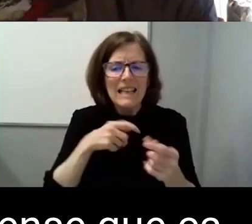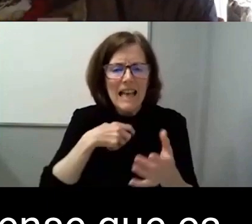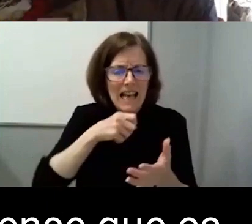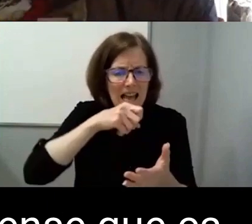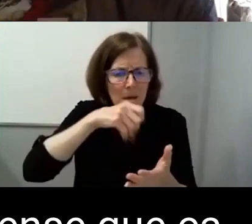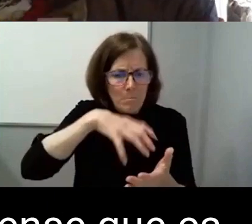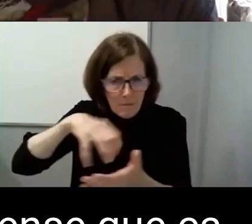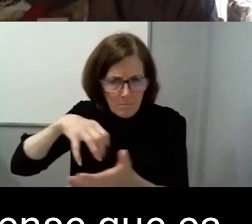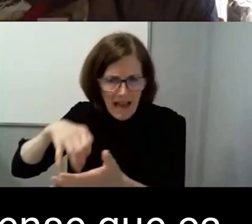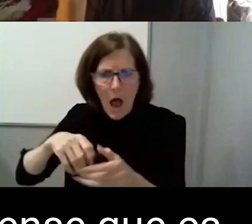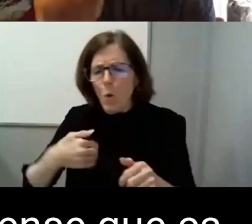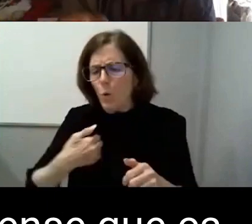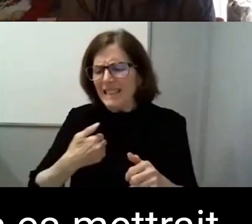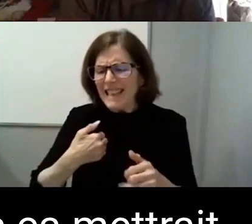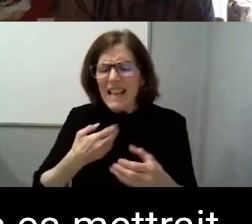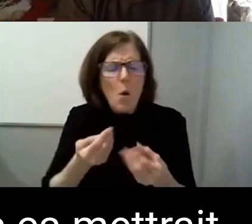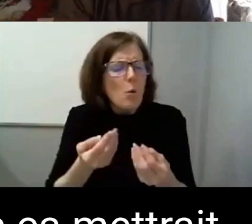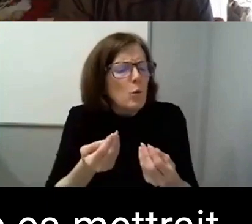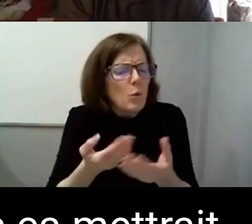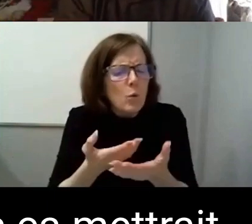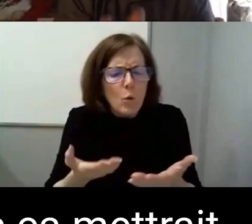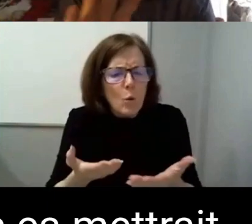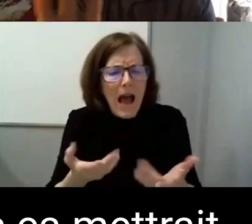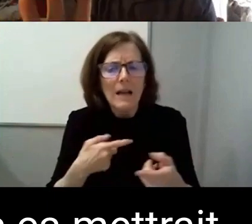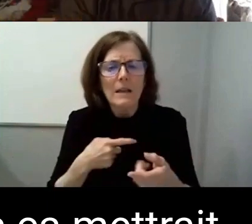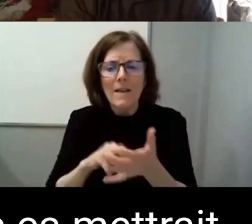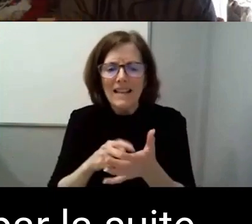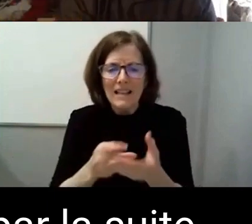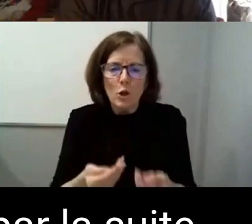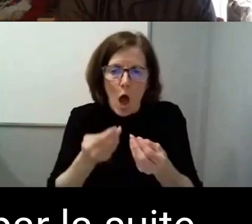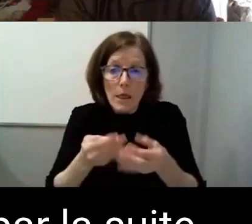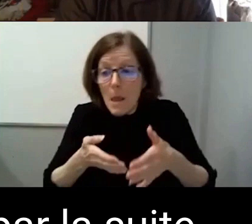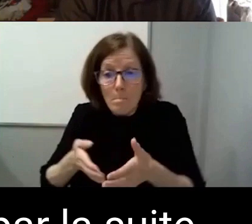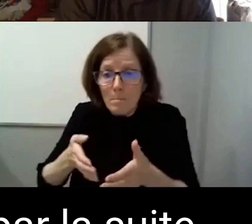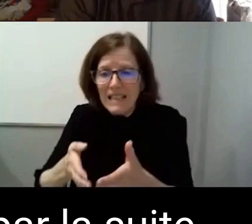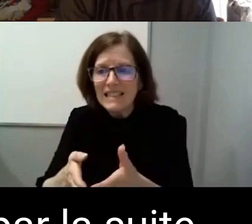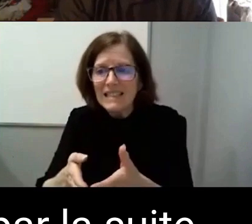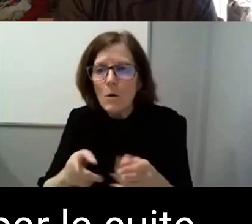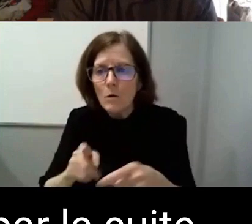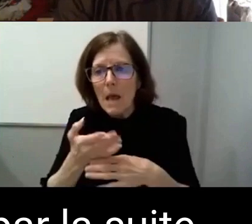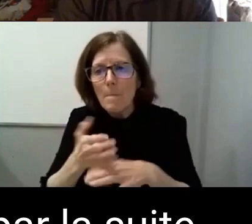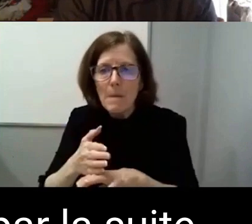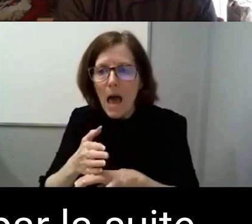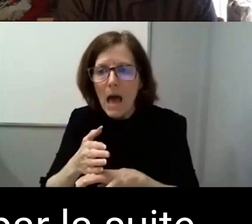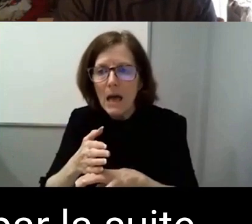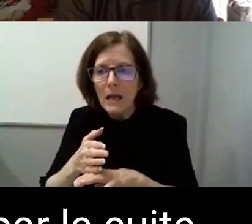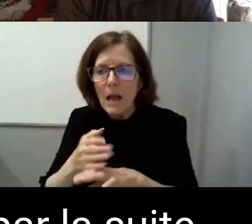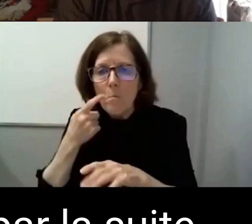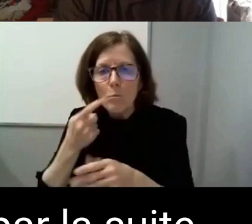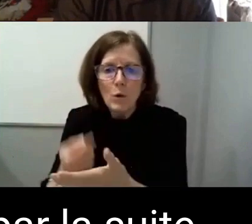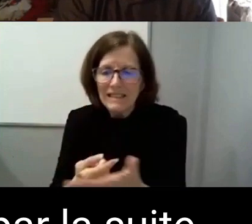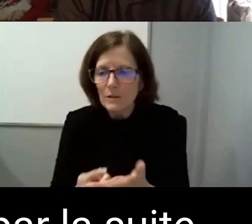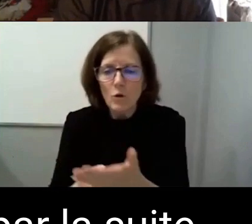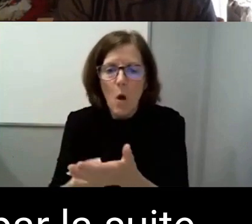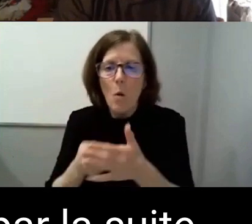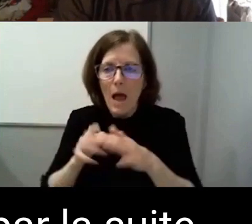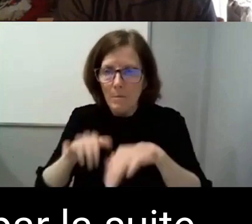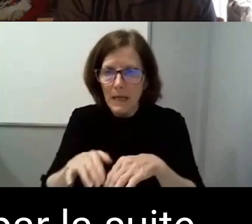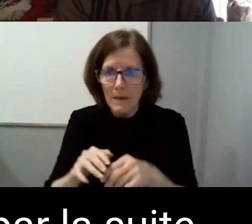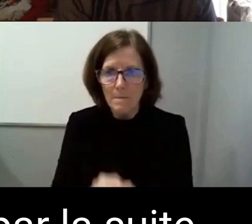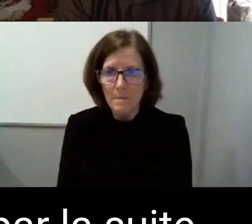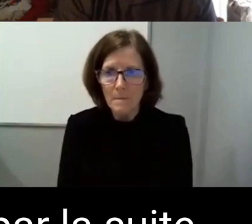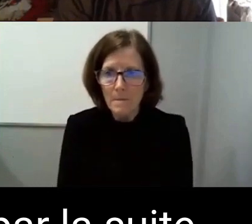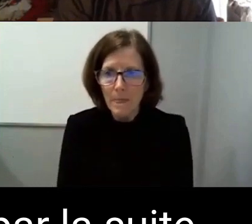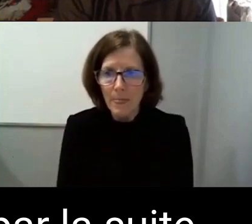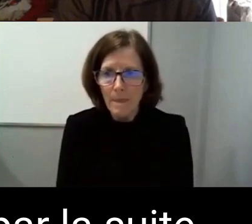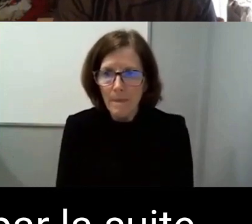peut être utile. Je pense que ça pourrait nous faire un petit tour de piste, puis ça mettrait la table pour notre discussion